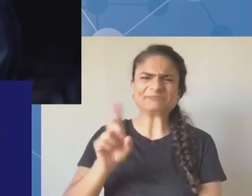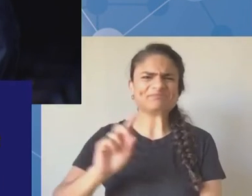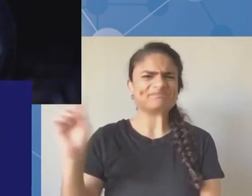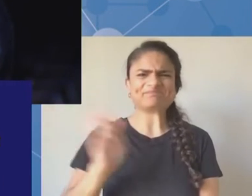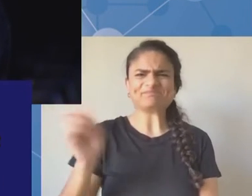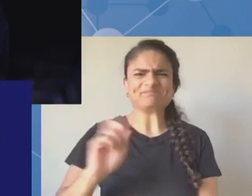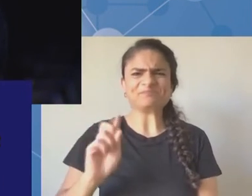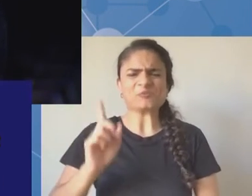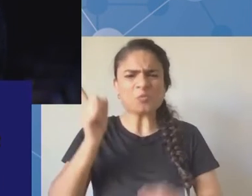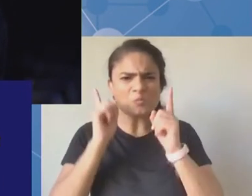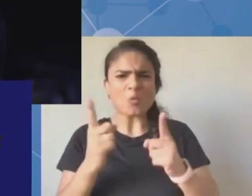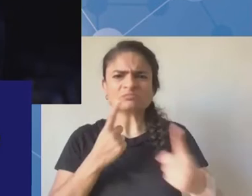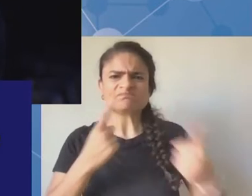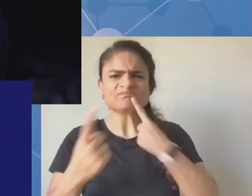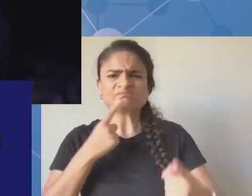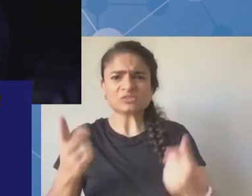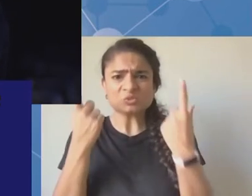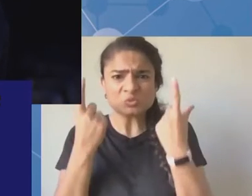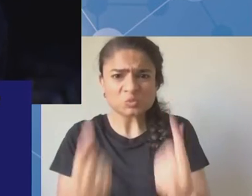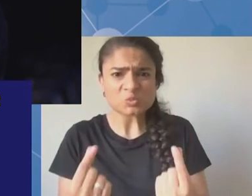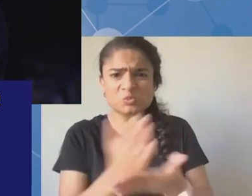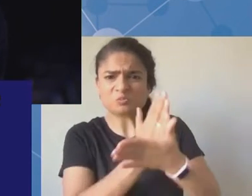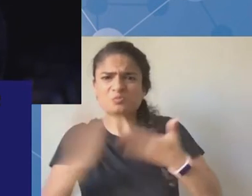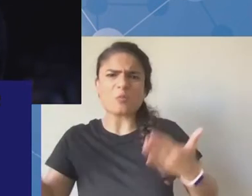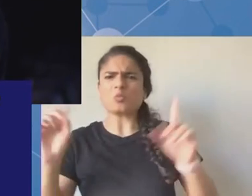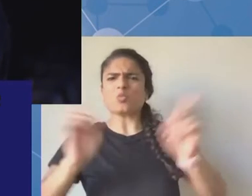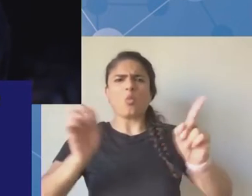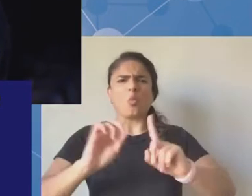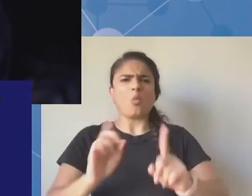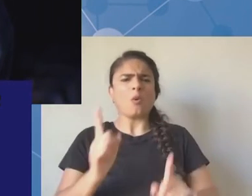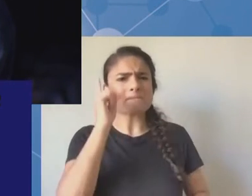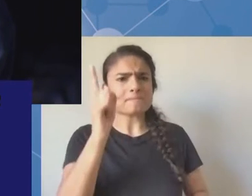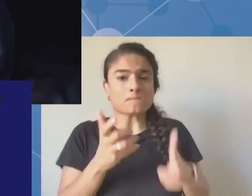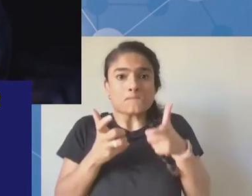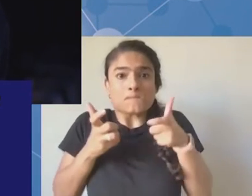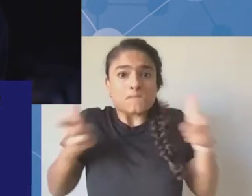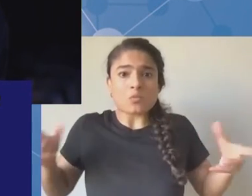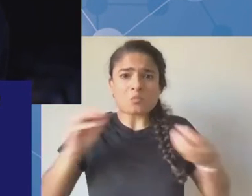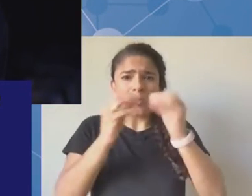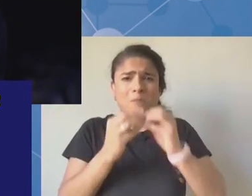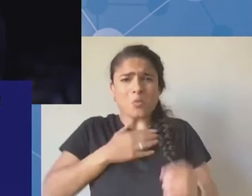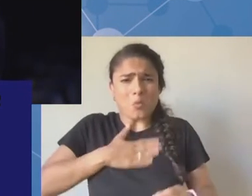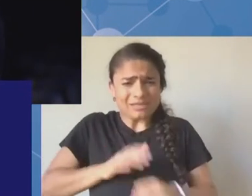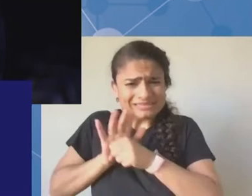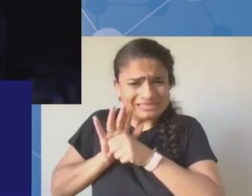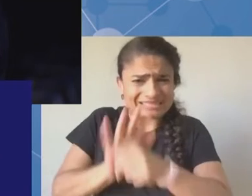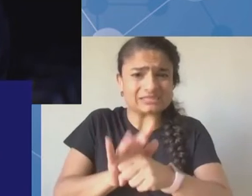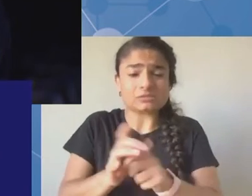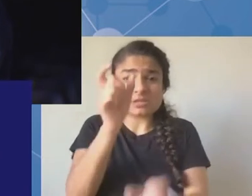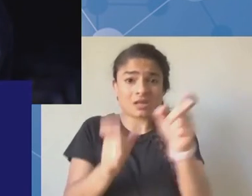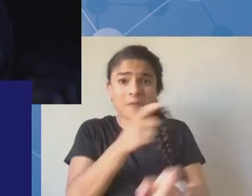будем забывать о том, что в Судане сектор телекоммуникаций контролируется военными